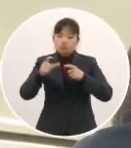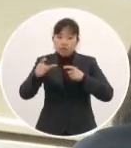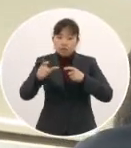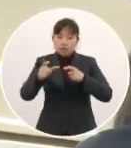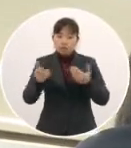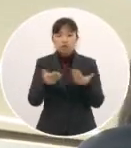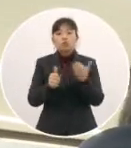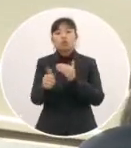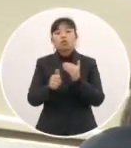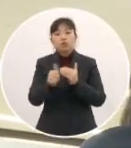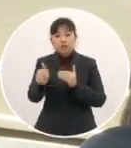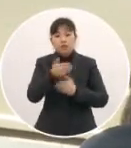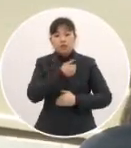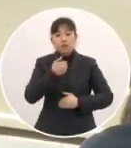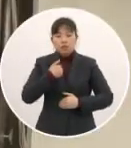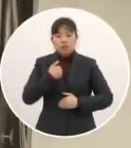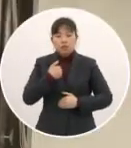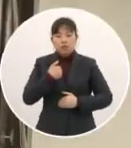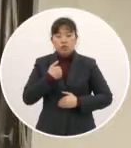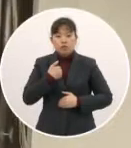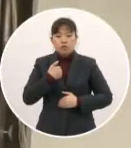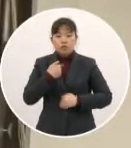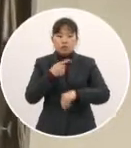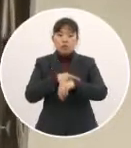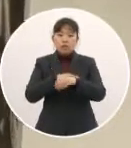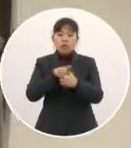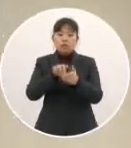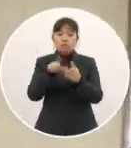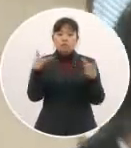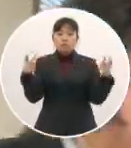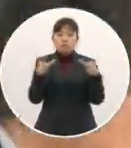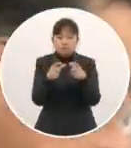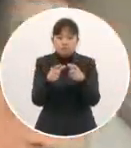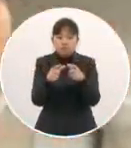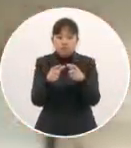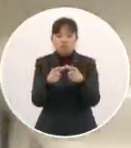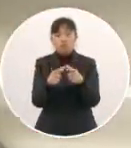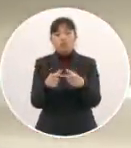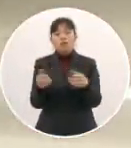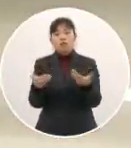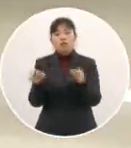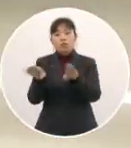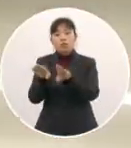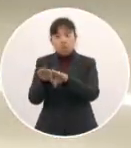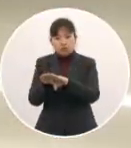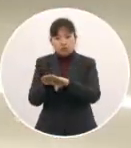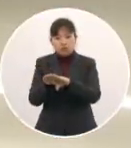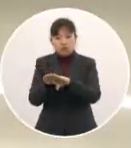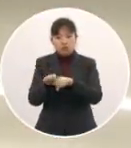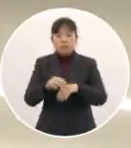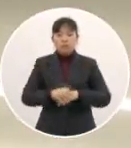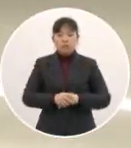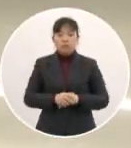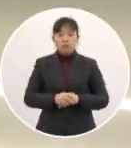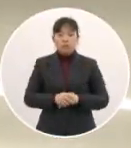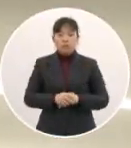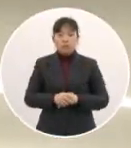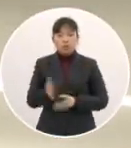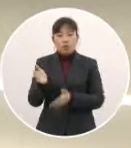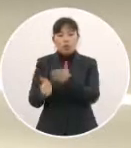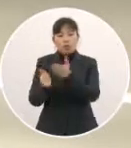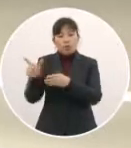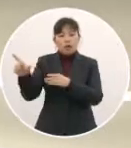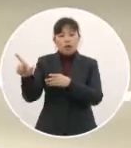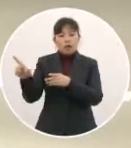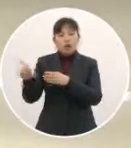く時間を削減させようだとか、有給を取ろうということも人事部としてはやってますけれども、ベビーシッターのサ